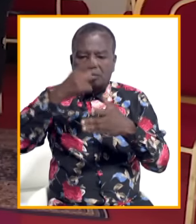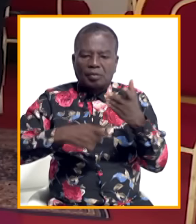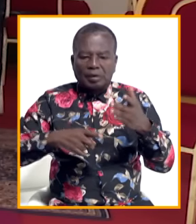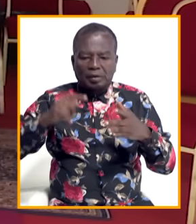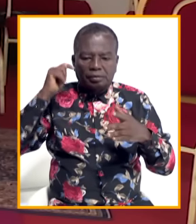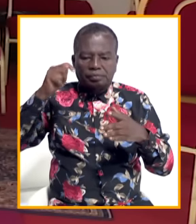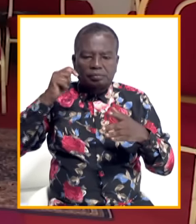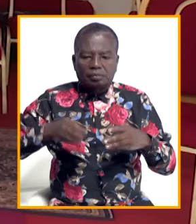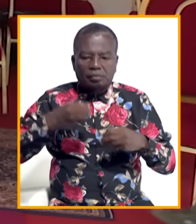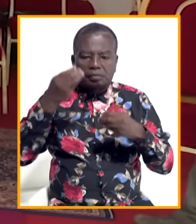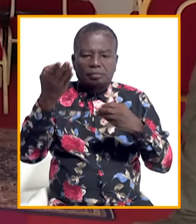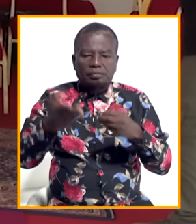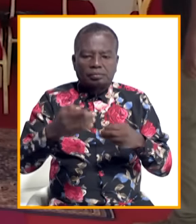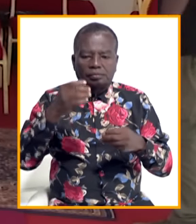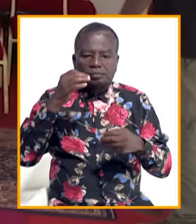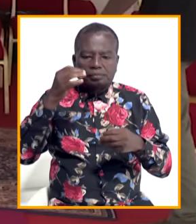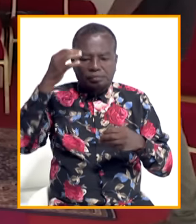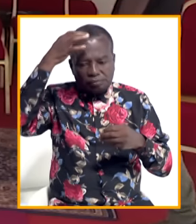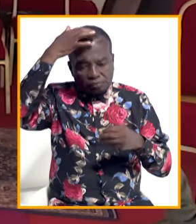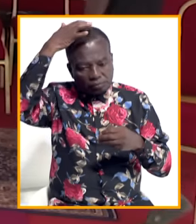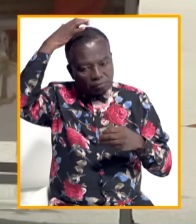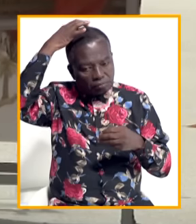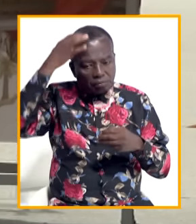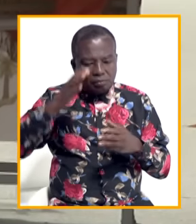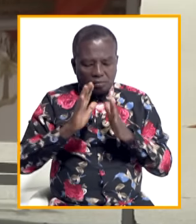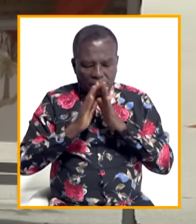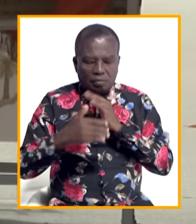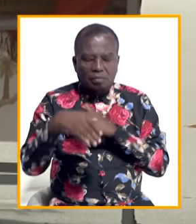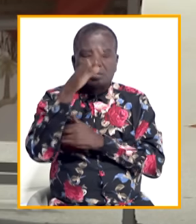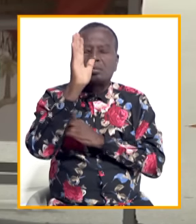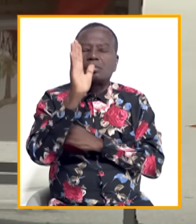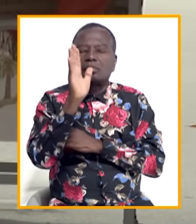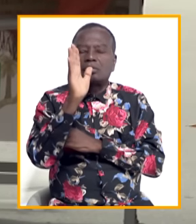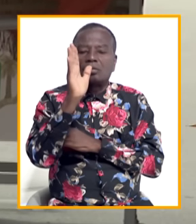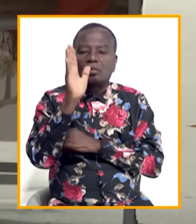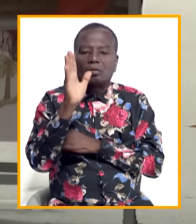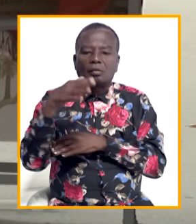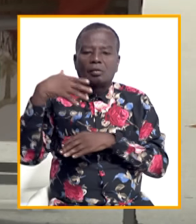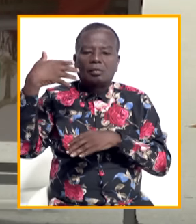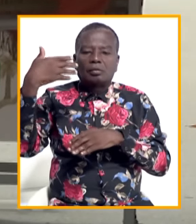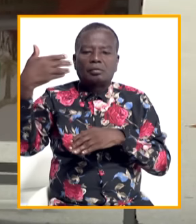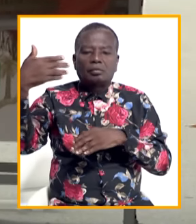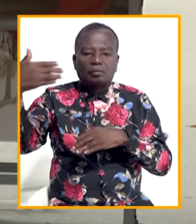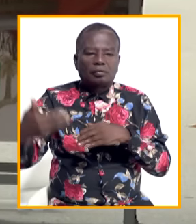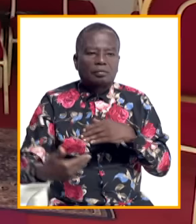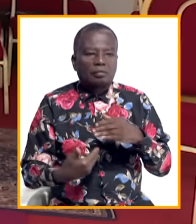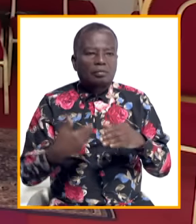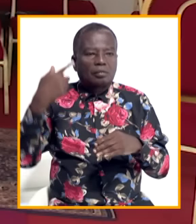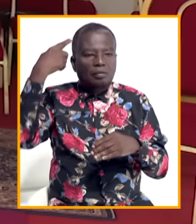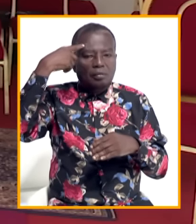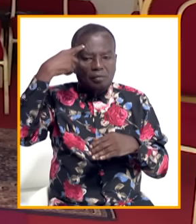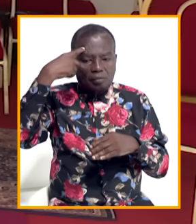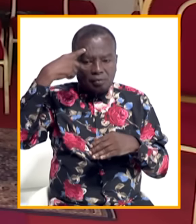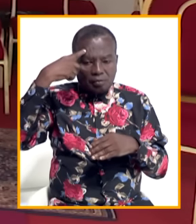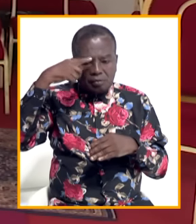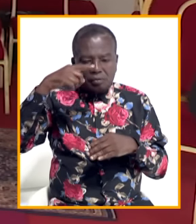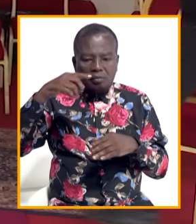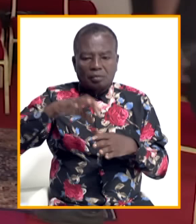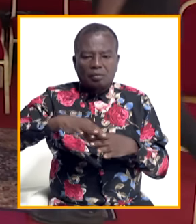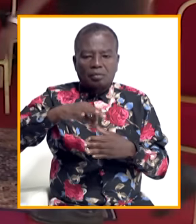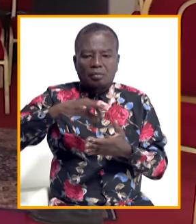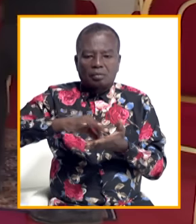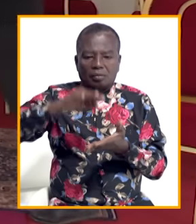ce n'est que de prier le bon Dieu, de le recevoir, que son âme repose en paix et